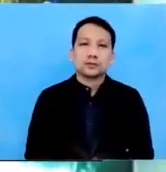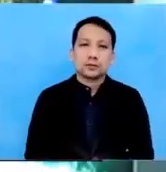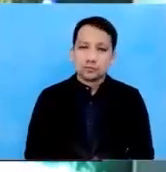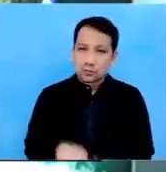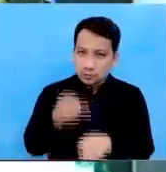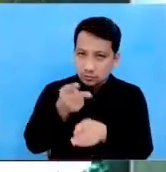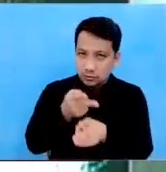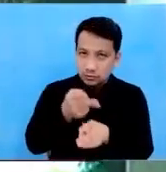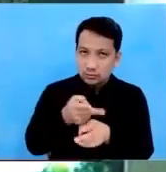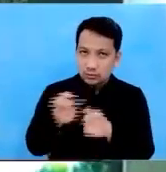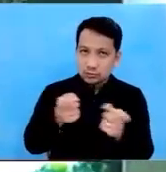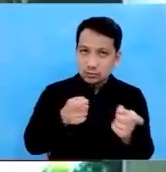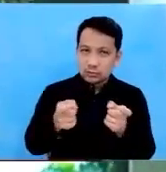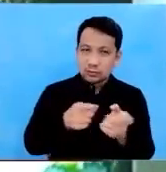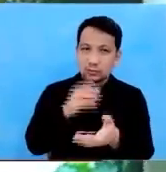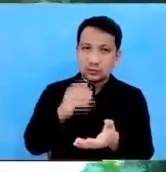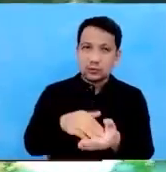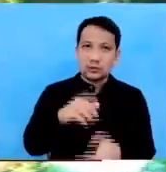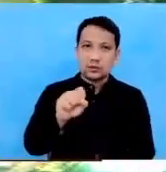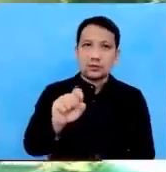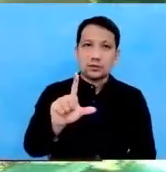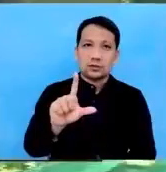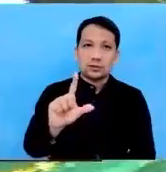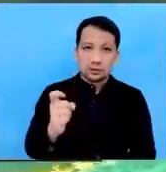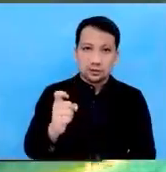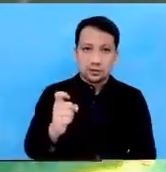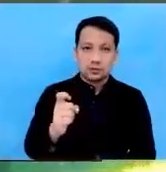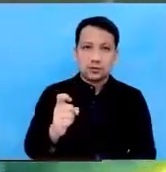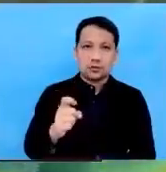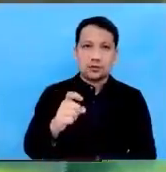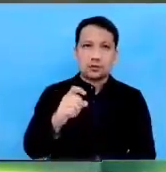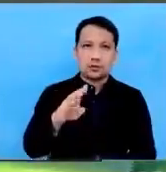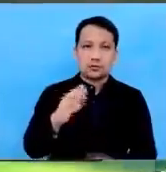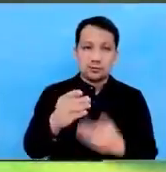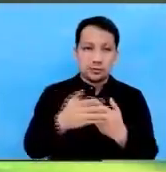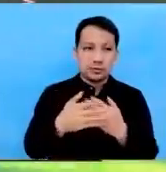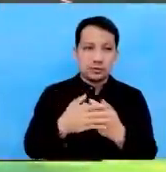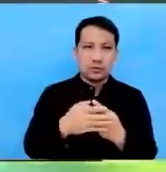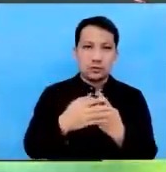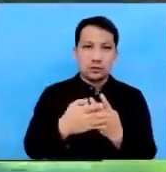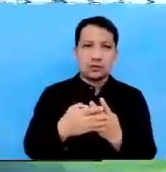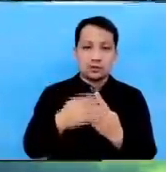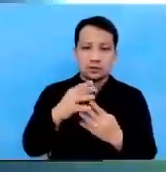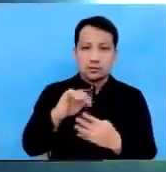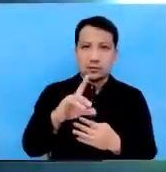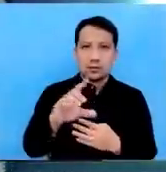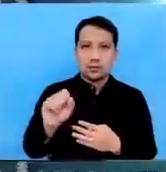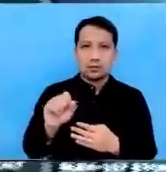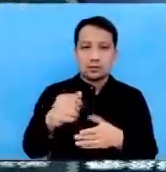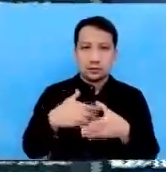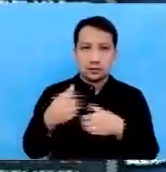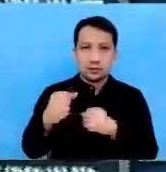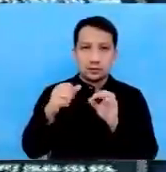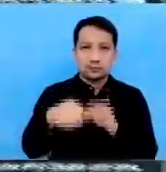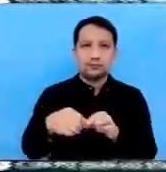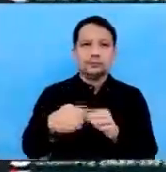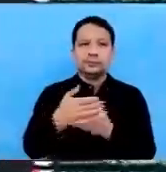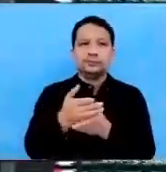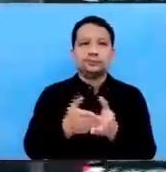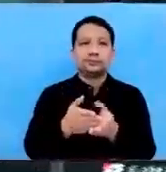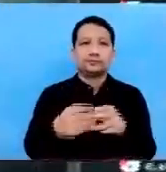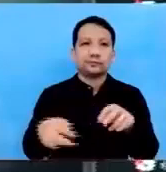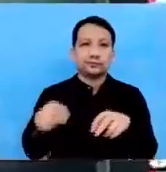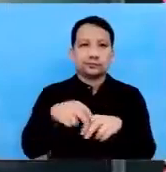control center ng SLEX ang bahagi ng Bilibid. Marami rin kasing motorista dito na lumalabas at meron ding sumasampa sa Skyway.